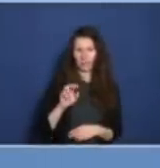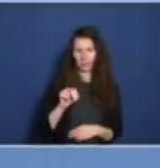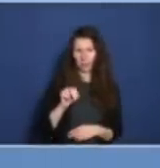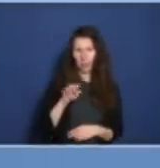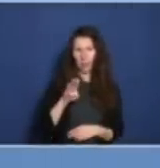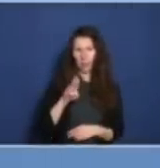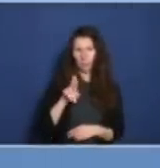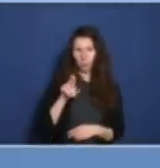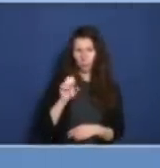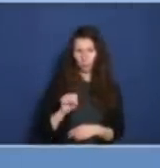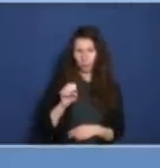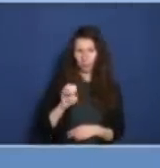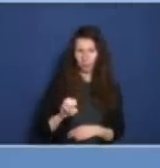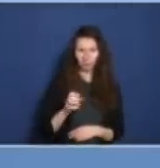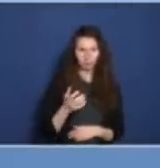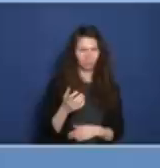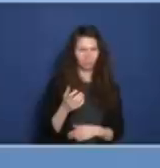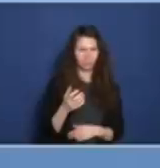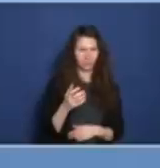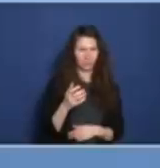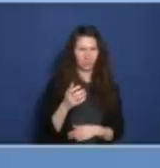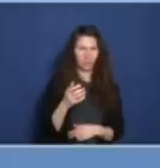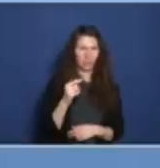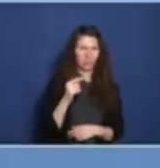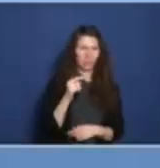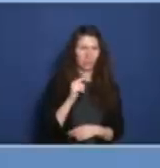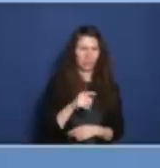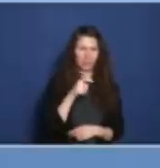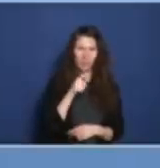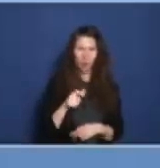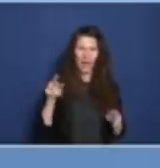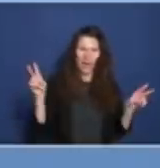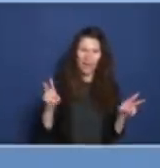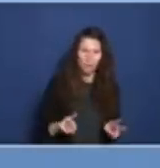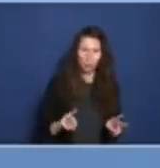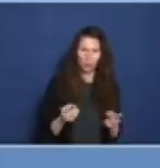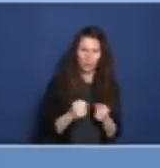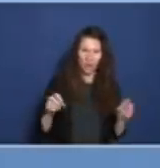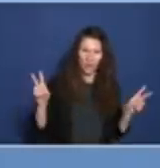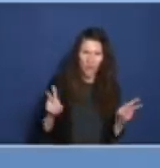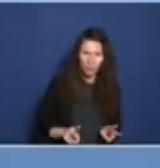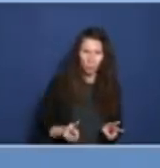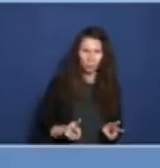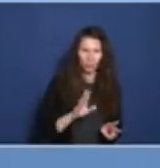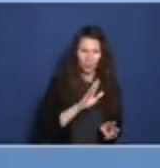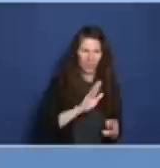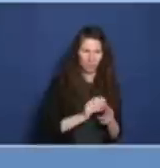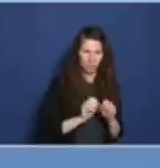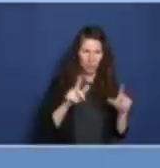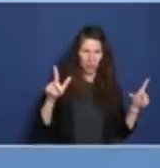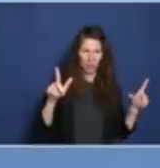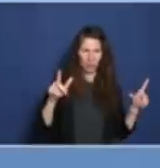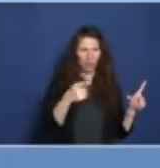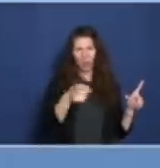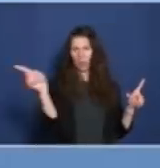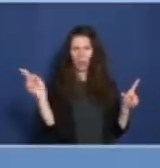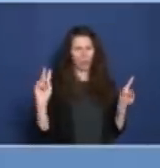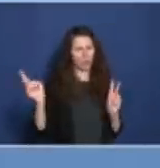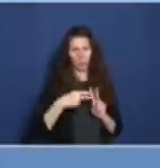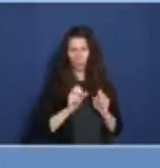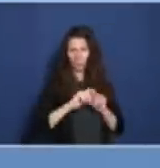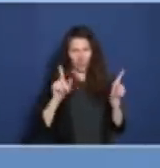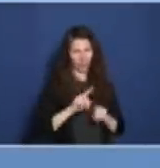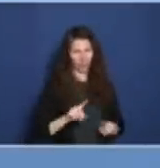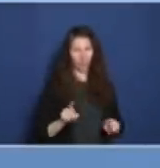Ihre Interpretation von Freiheitseinbuße mag nicht jedermanns sein. Wir arbeiten für einen Klimaschutz, der erstens